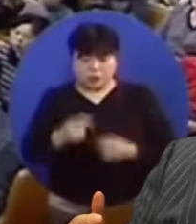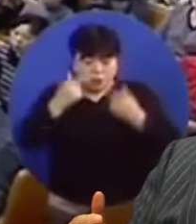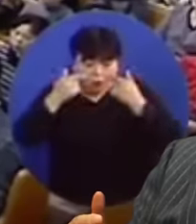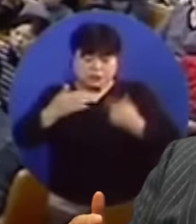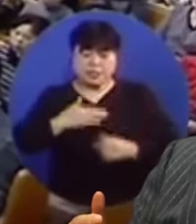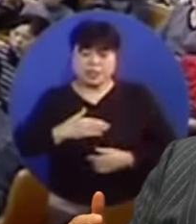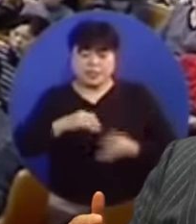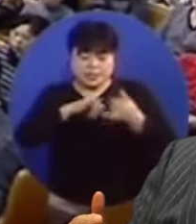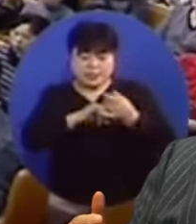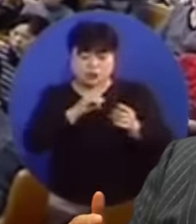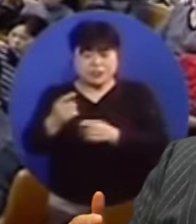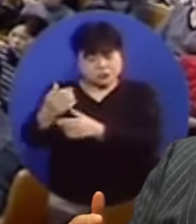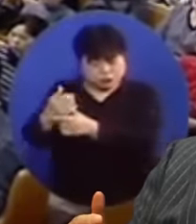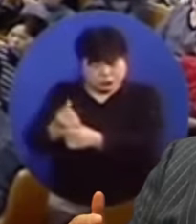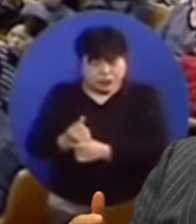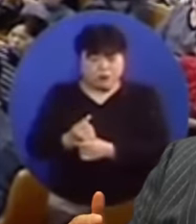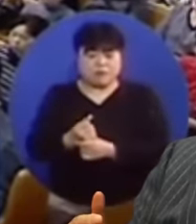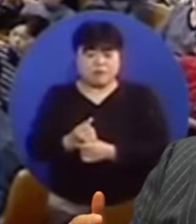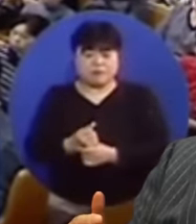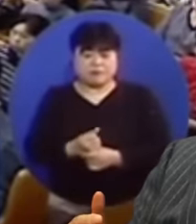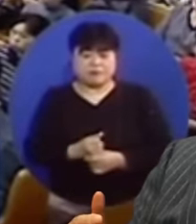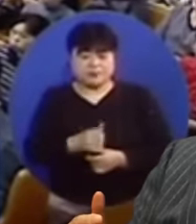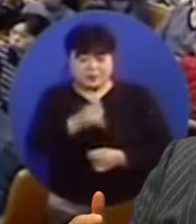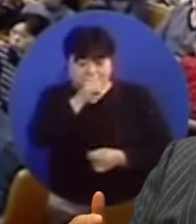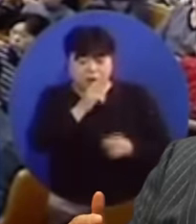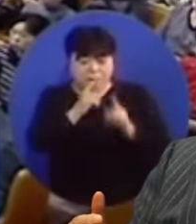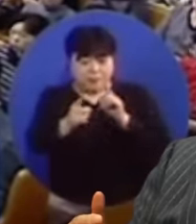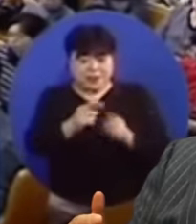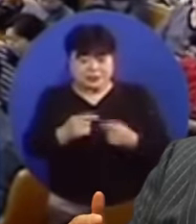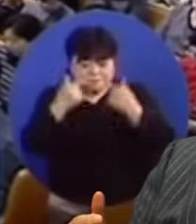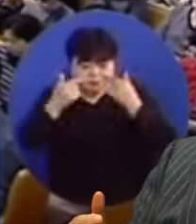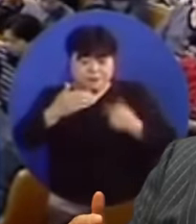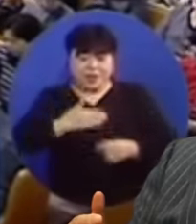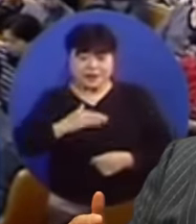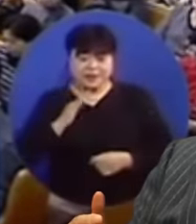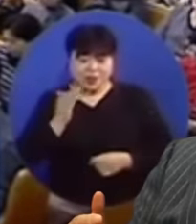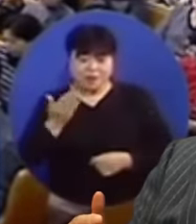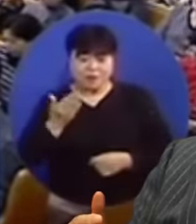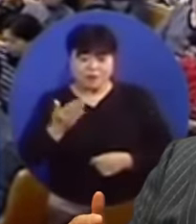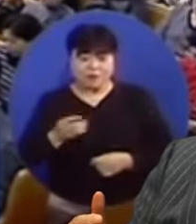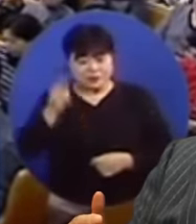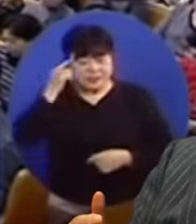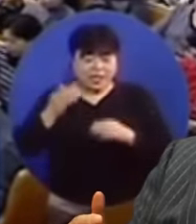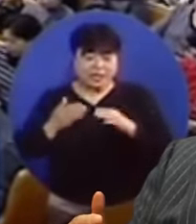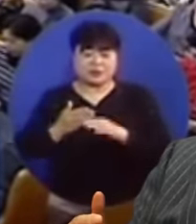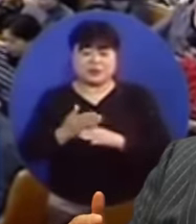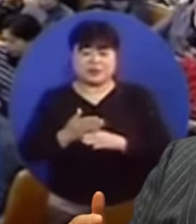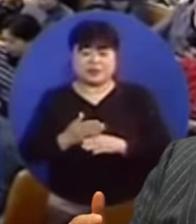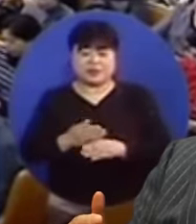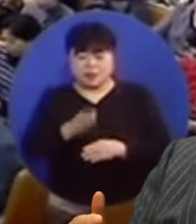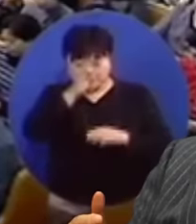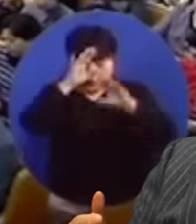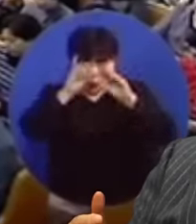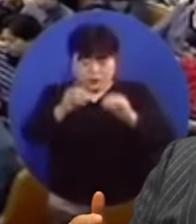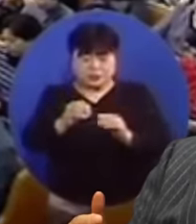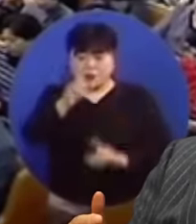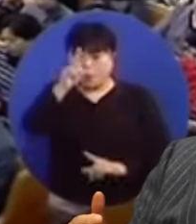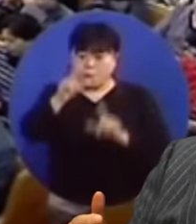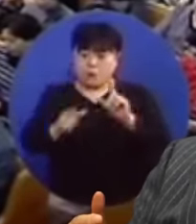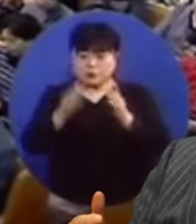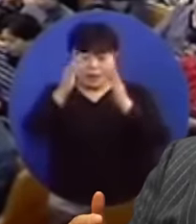했나니라. 약속의 말씀이 성경에 있는 것을 말씀을 분명히 알아야 되고 상상 속에 나은 모습을 그 다음 바라봐야